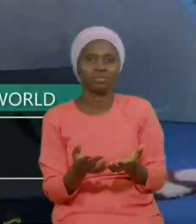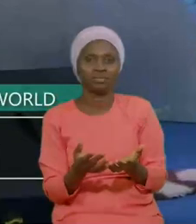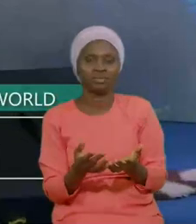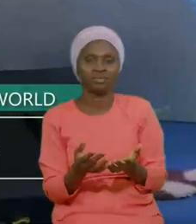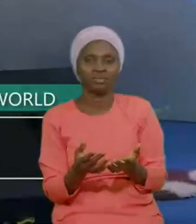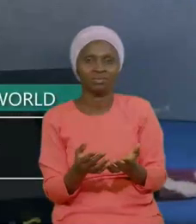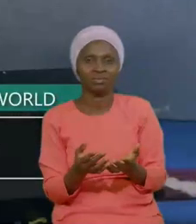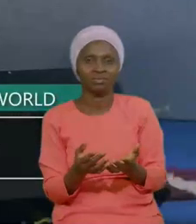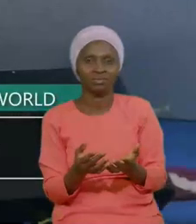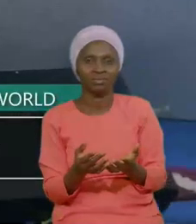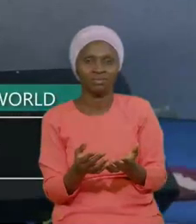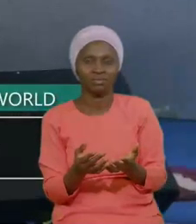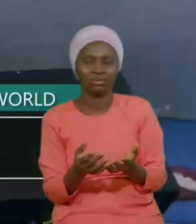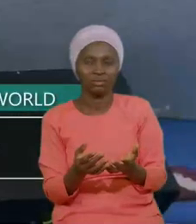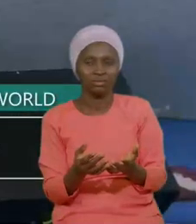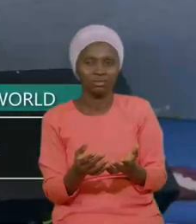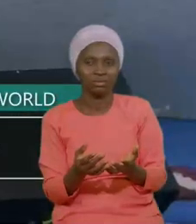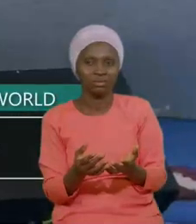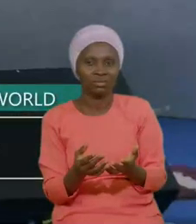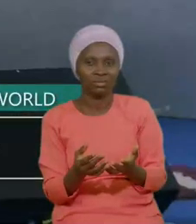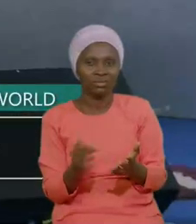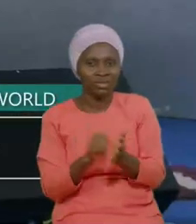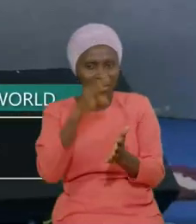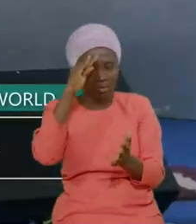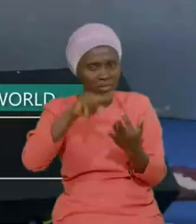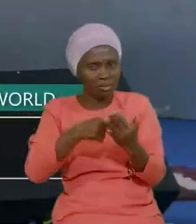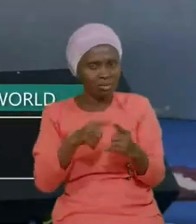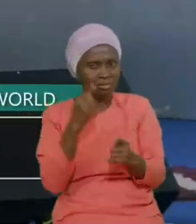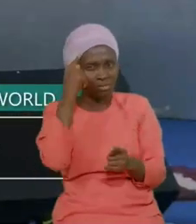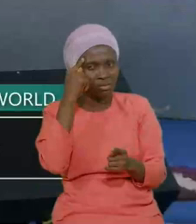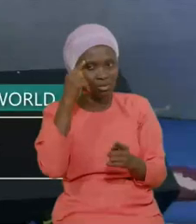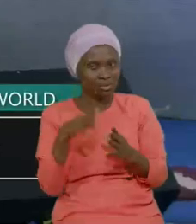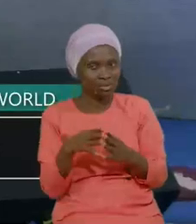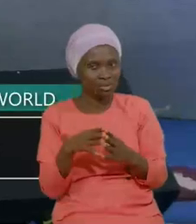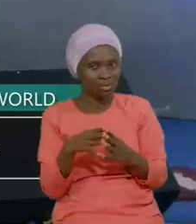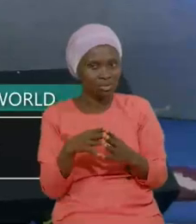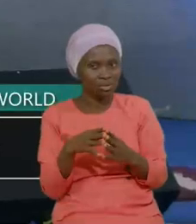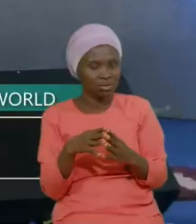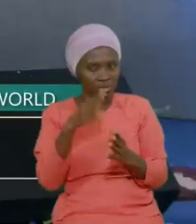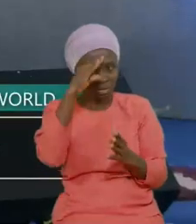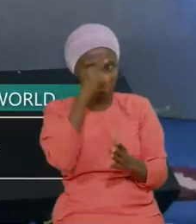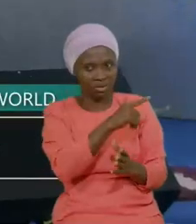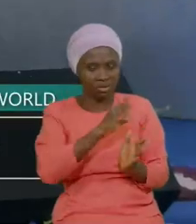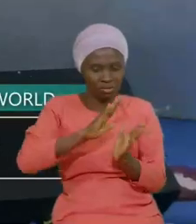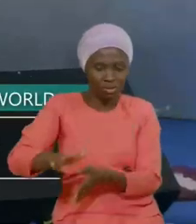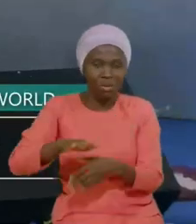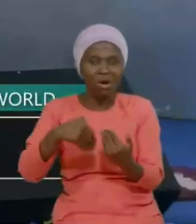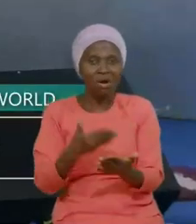Il a dit, tu as tout essayé, mais tu n'as pas encore essayé Jésus. Et l'homme a commencé à réfléchir.